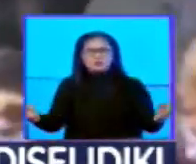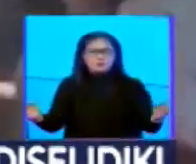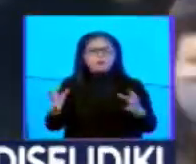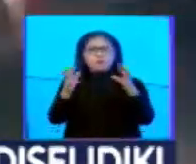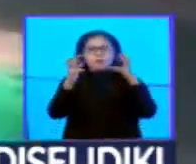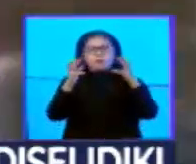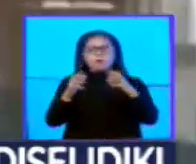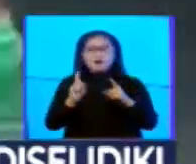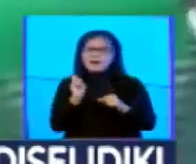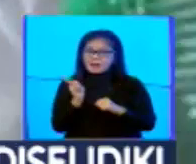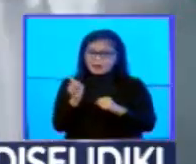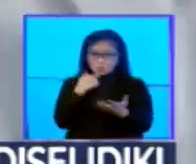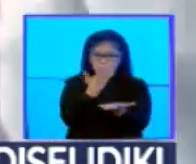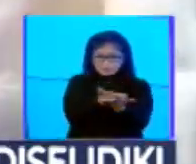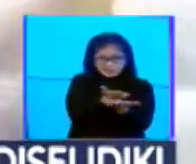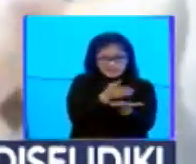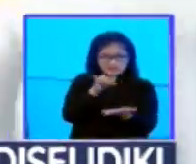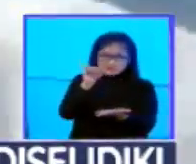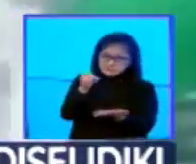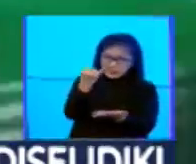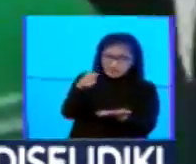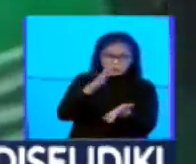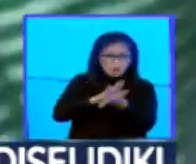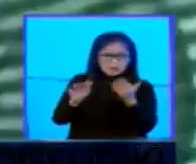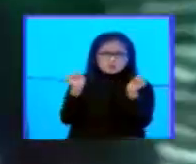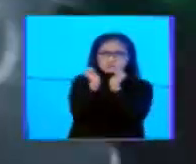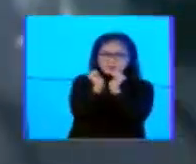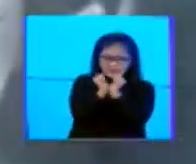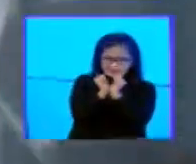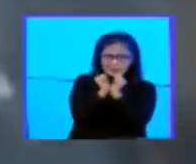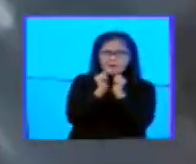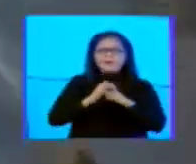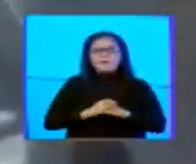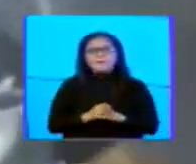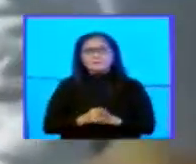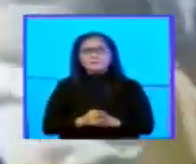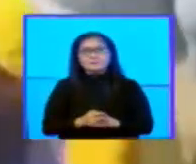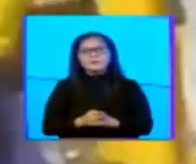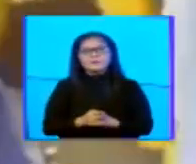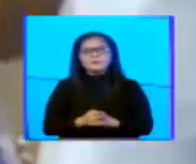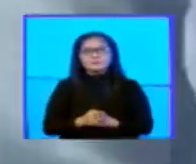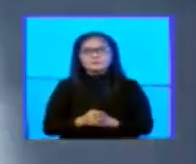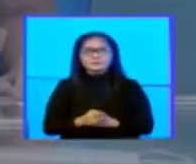perbuatan pidana. Dari Probolinggo, Jawa Timur, Hana Purwadi, iNews, melaporkan.